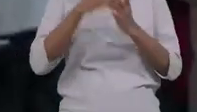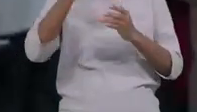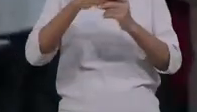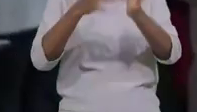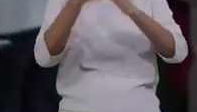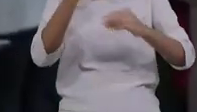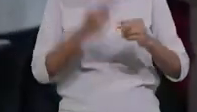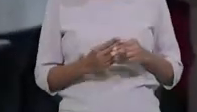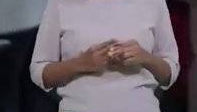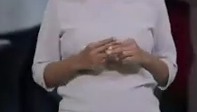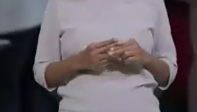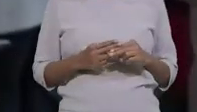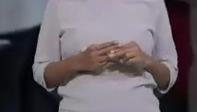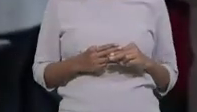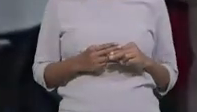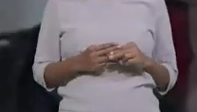fais-le.